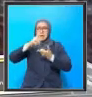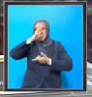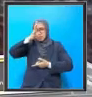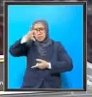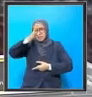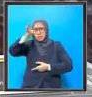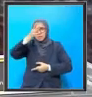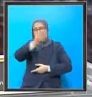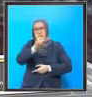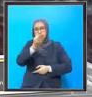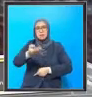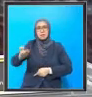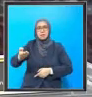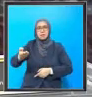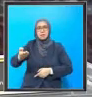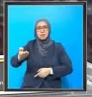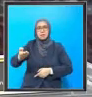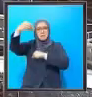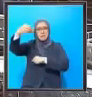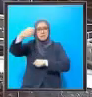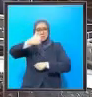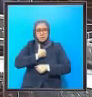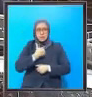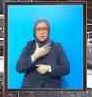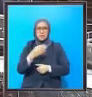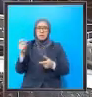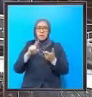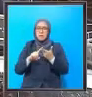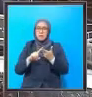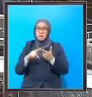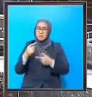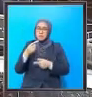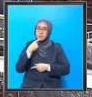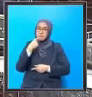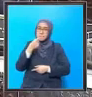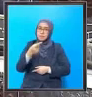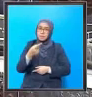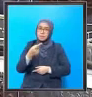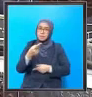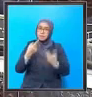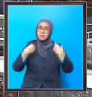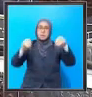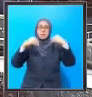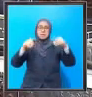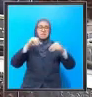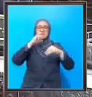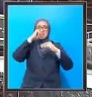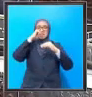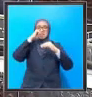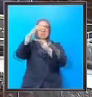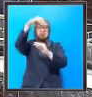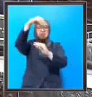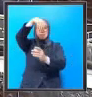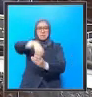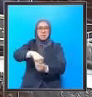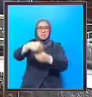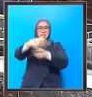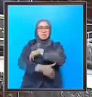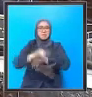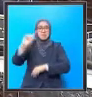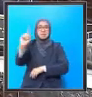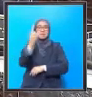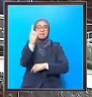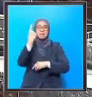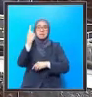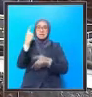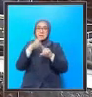barangan mereka sendiri dan mereka menganggap pasar bukan terhadap kepada domestik saja